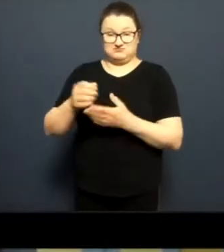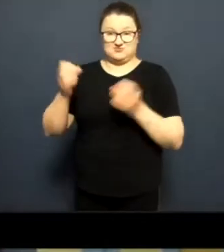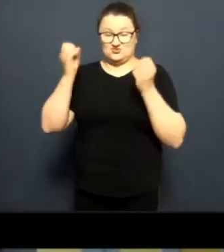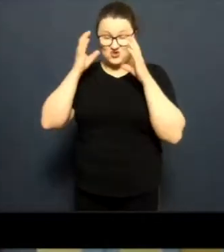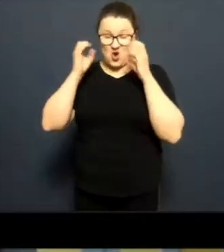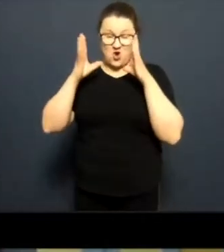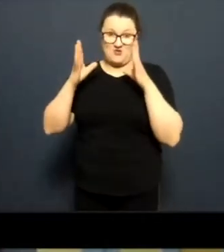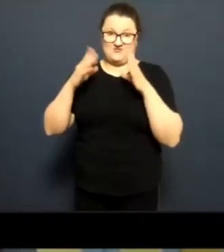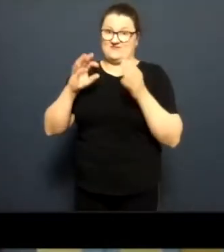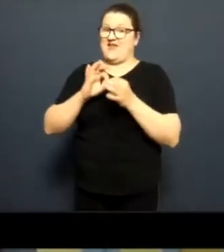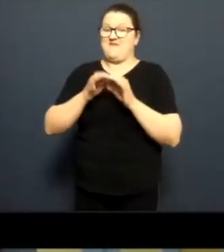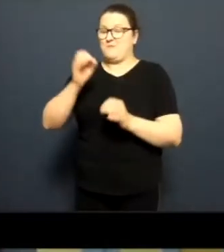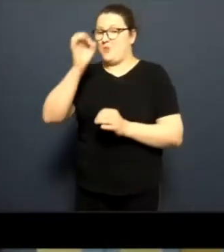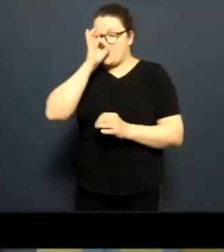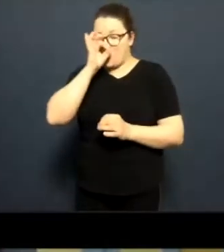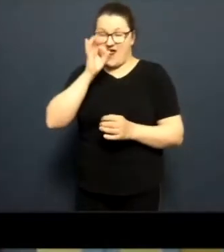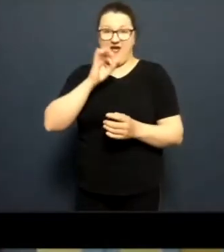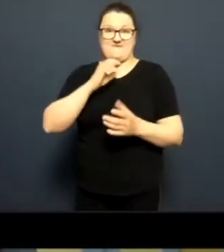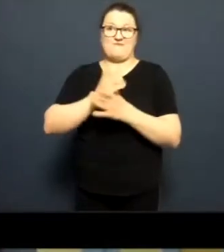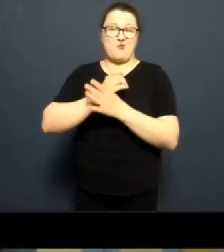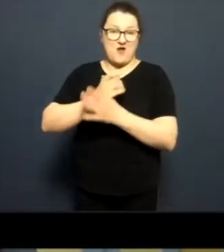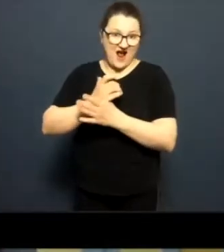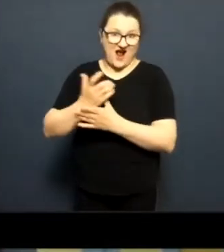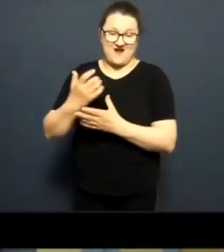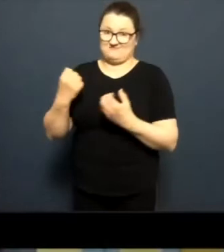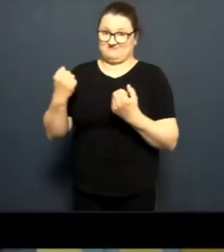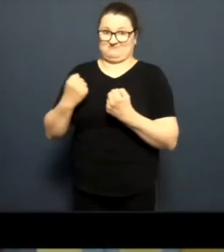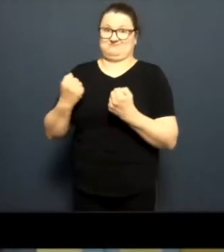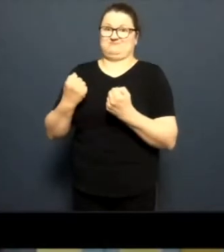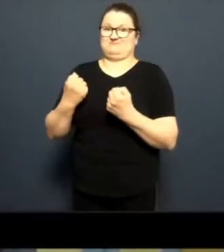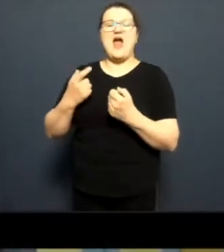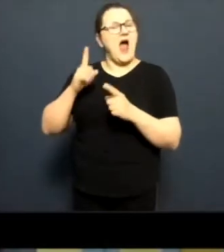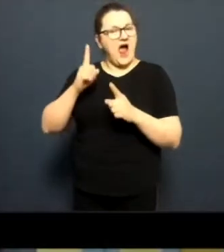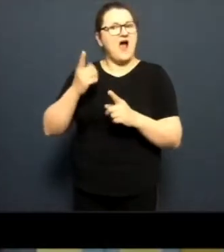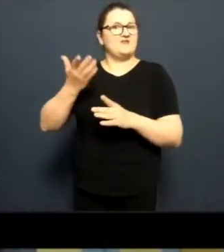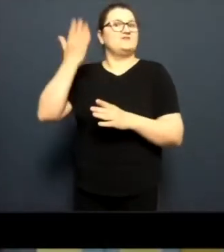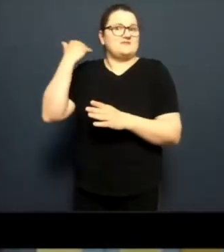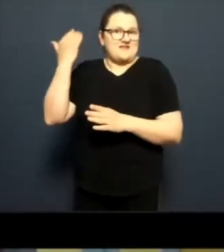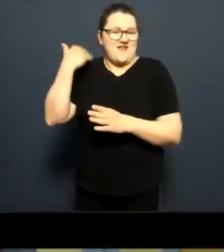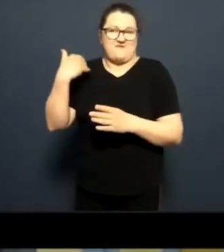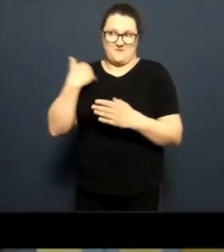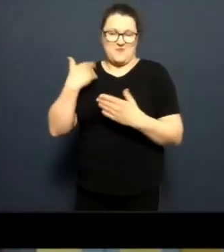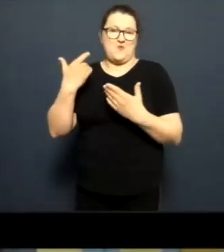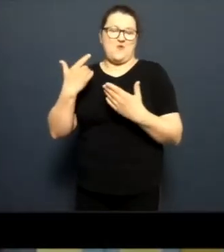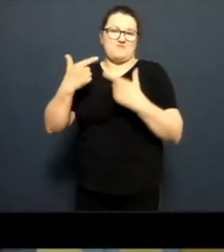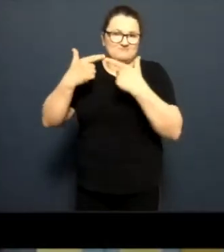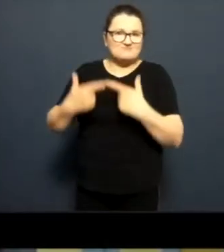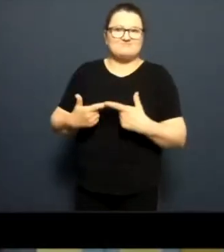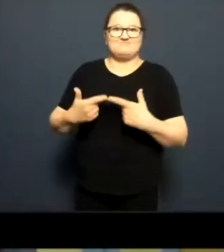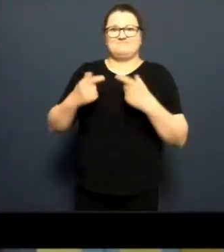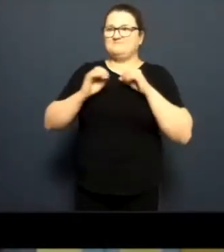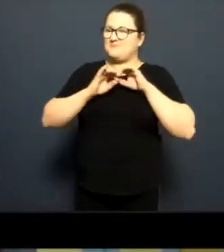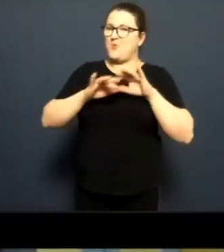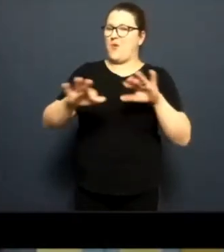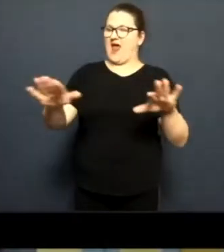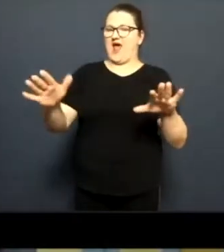wręcz pornograficzna, czy wulgarna. Natomiast w przeszłości utrzymywała się w pewnym takim mainstreamie, jeżeli